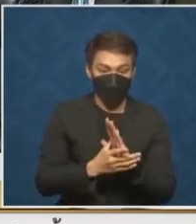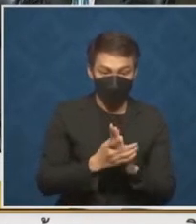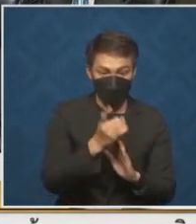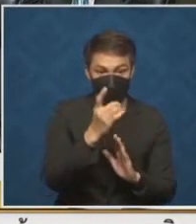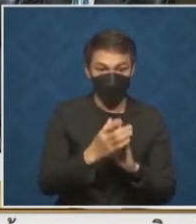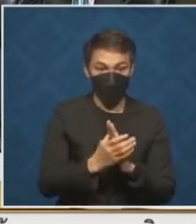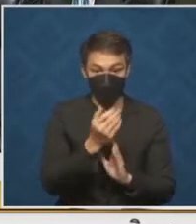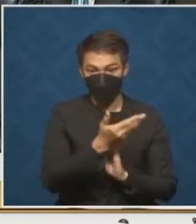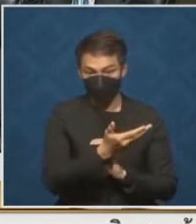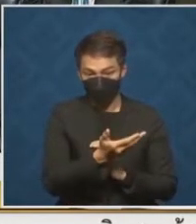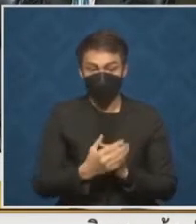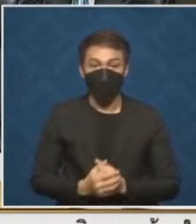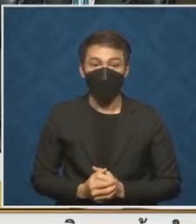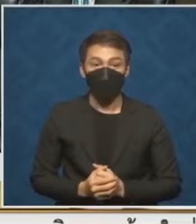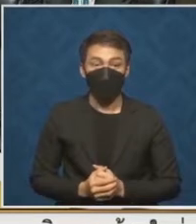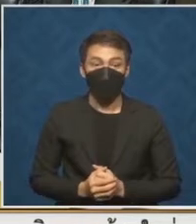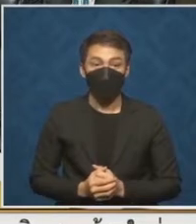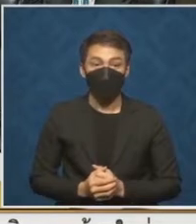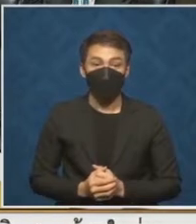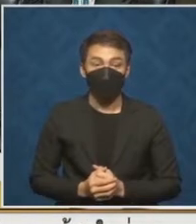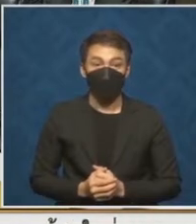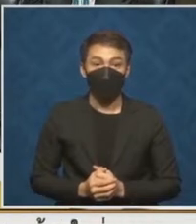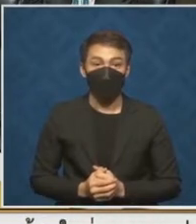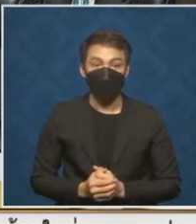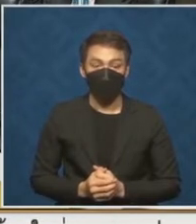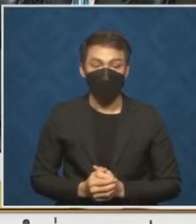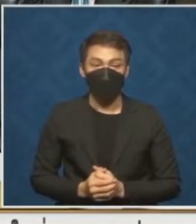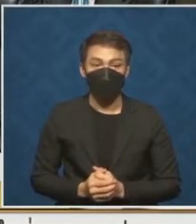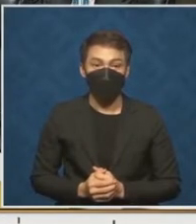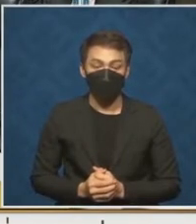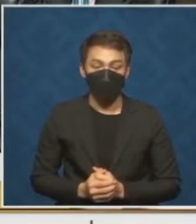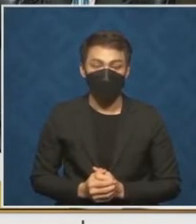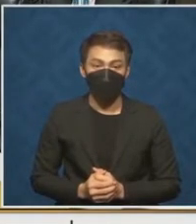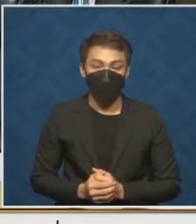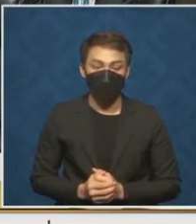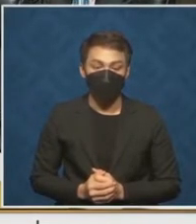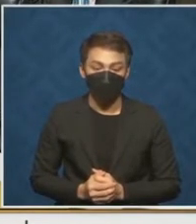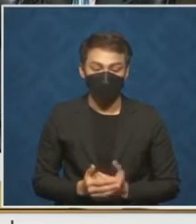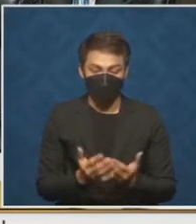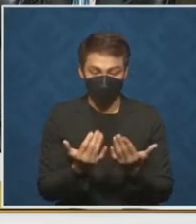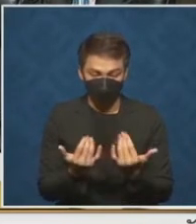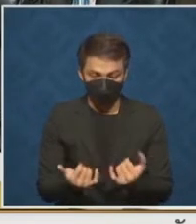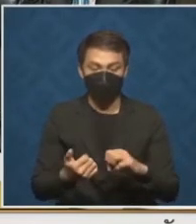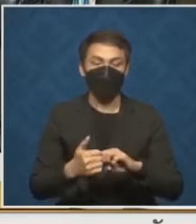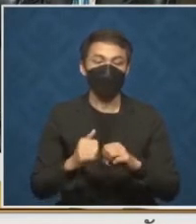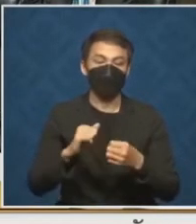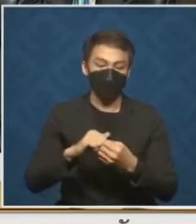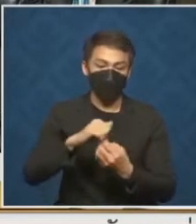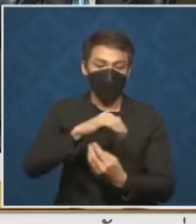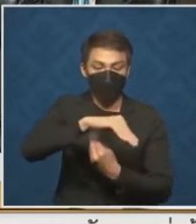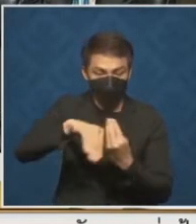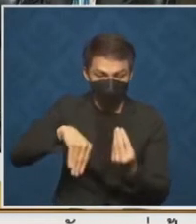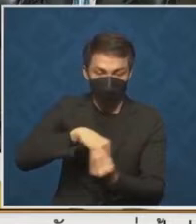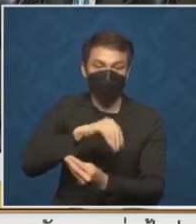อีกด้วยปรากฏข้อเท็จจริงว่าสถานการณ์ด้านเศรษฐกิจของประเทศในขณะนี้